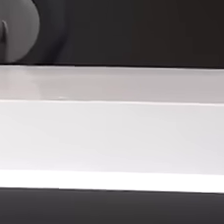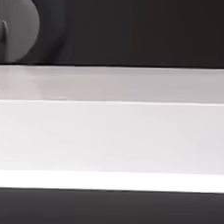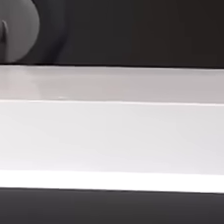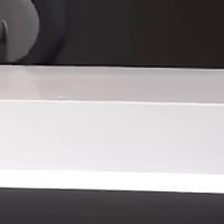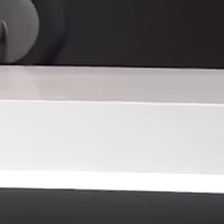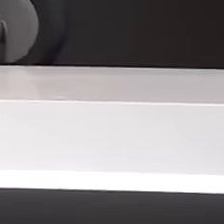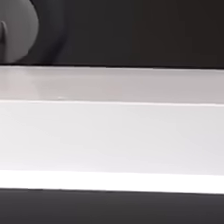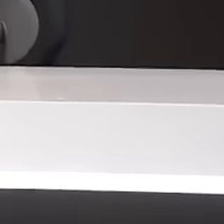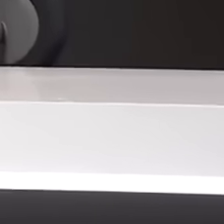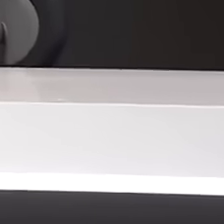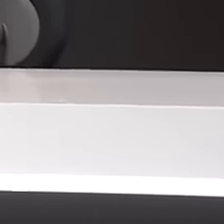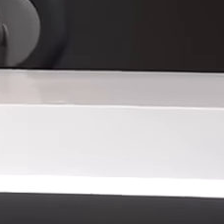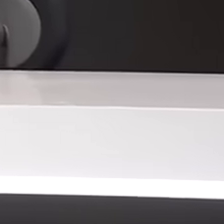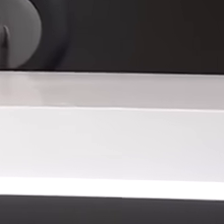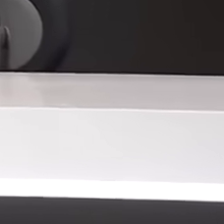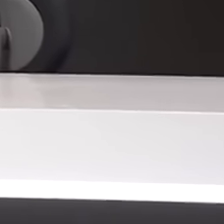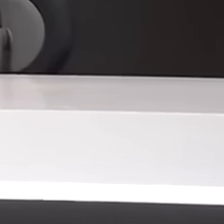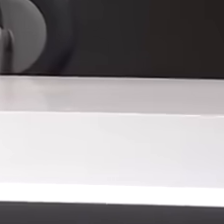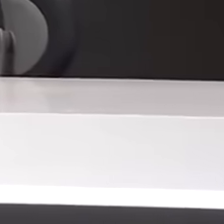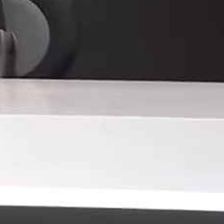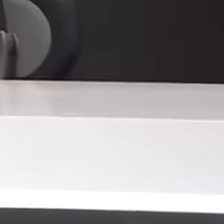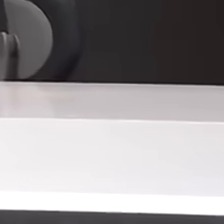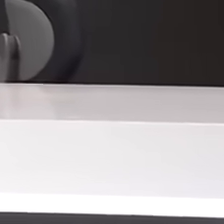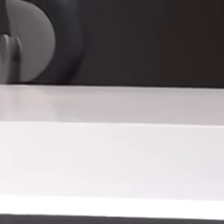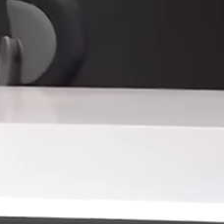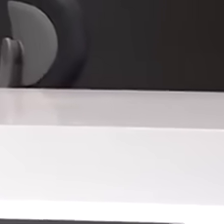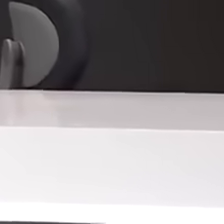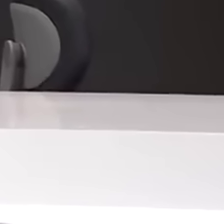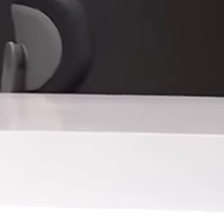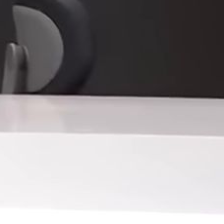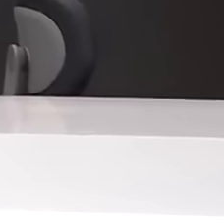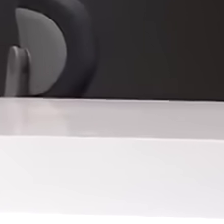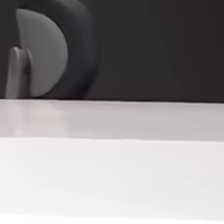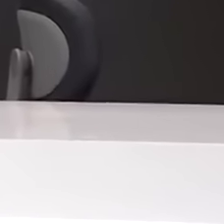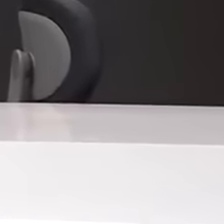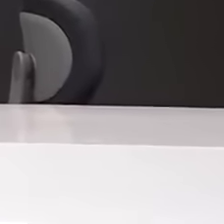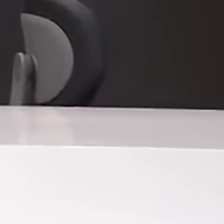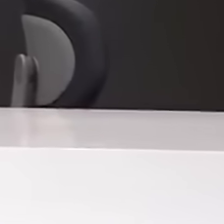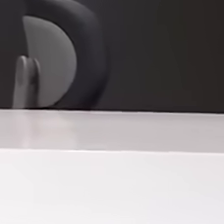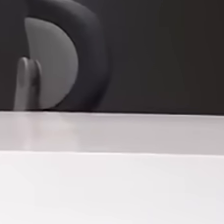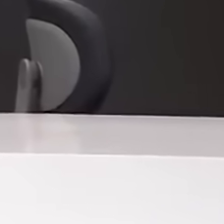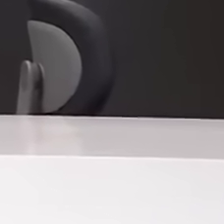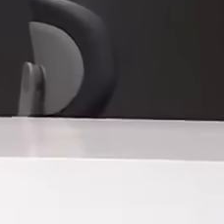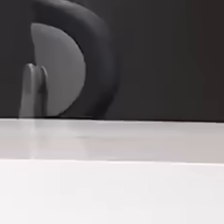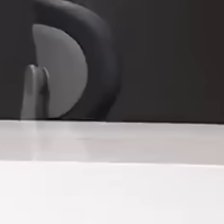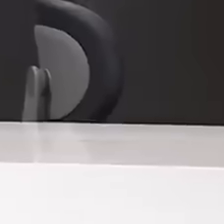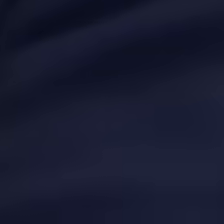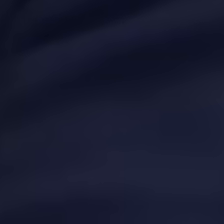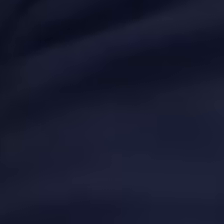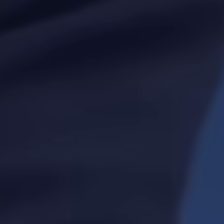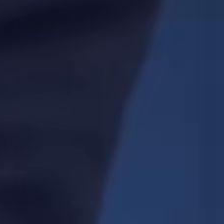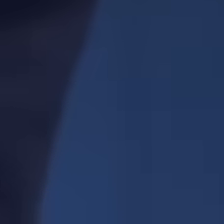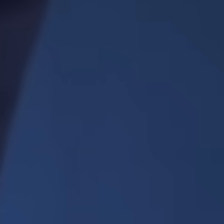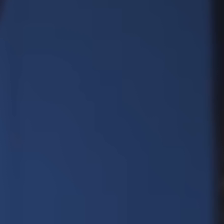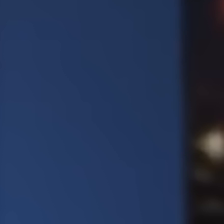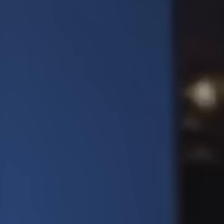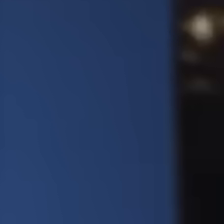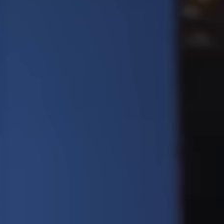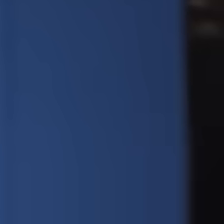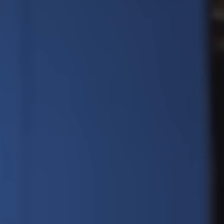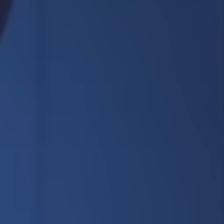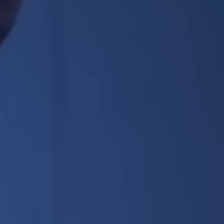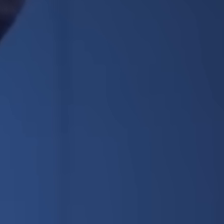이게 연습할 때 쓰는 권총인 거죠 예 실제 대회 때 쓰는 권총이랑 똑같이 만든 모형네 그렇지만